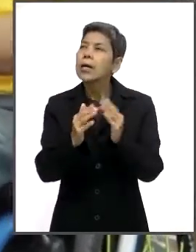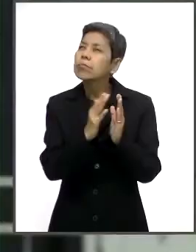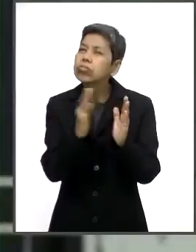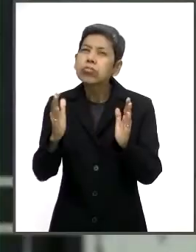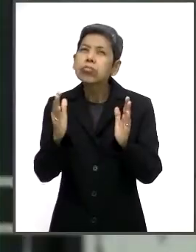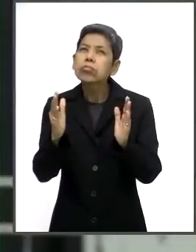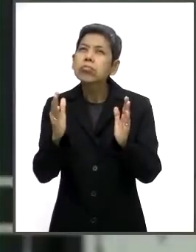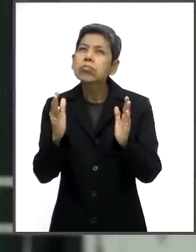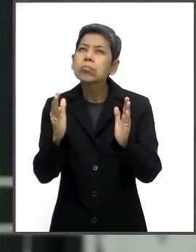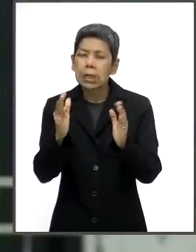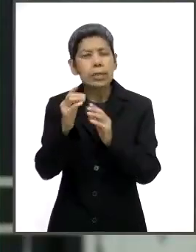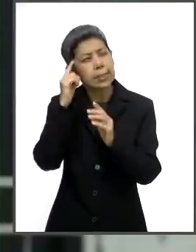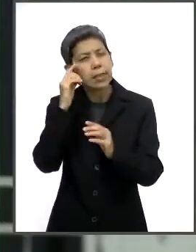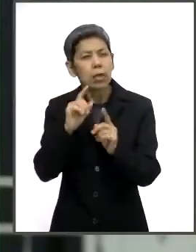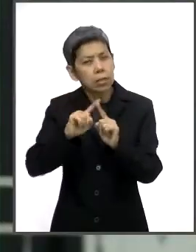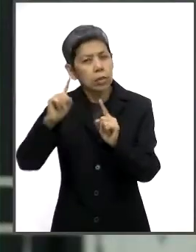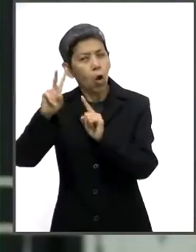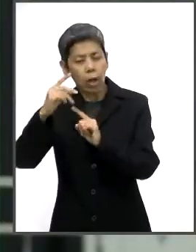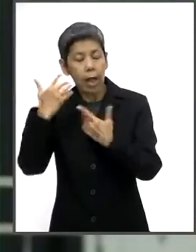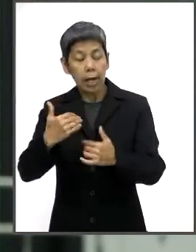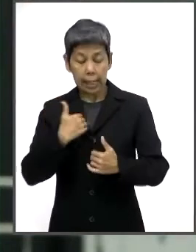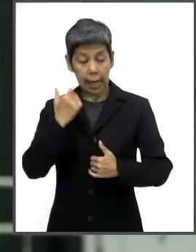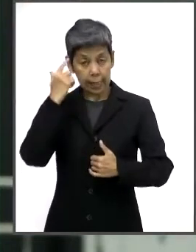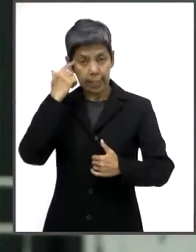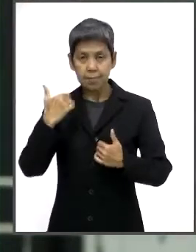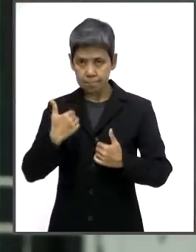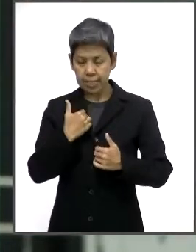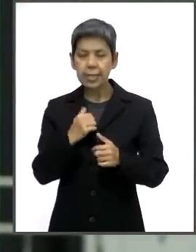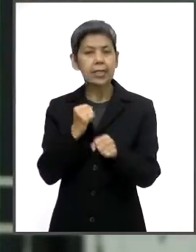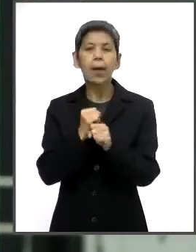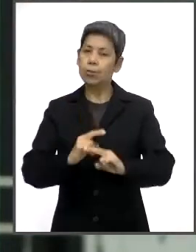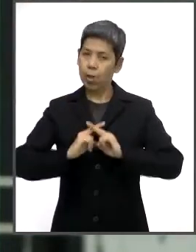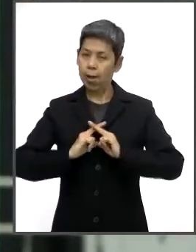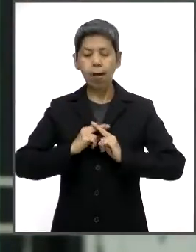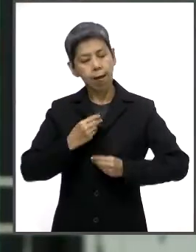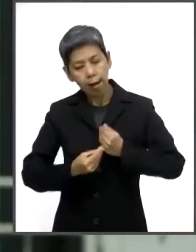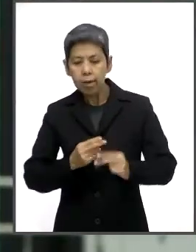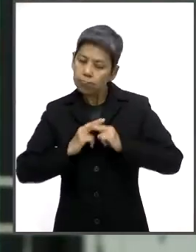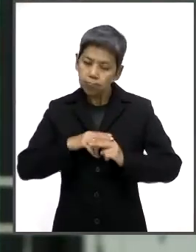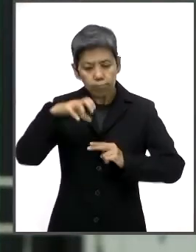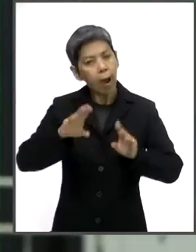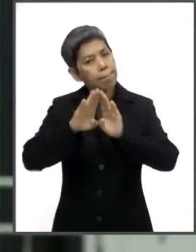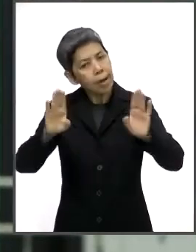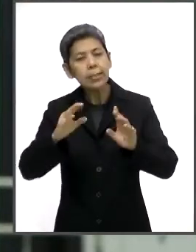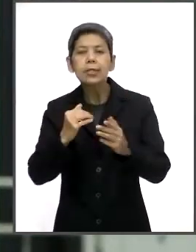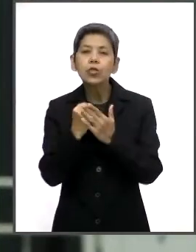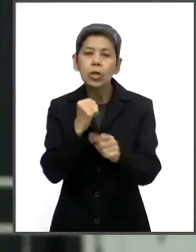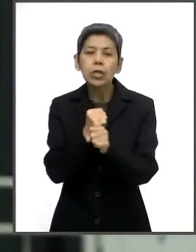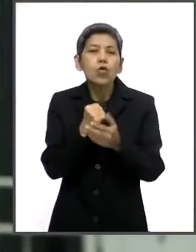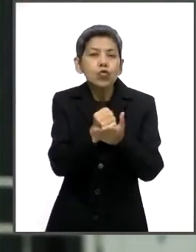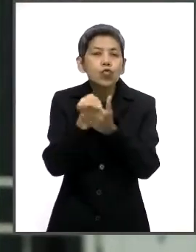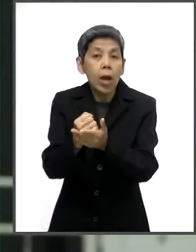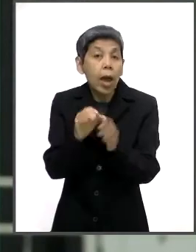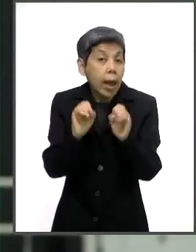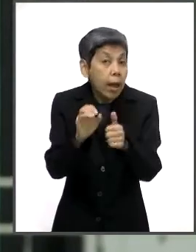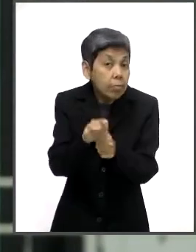งอีก2สมัยค่ะแล้วหลังจากนั้นก็คงจะทำธุรกิจส่วนตัวอย่างเงี้ยค่ะแล้วก็มาช่วย จะเ